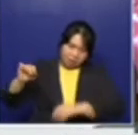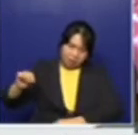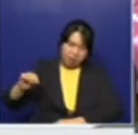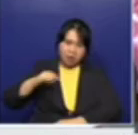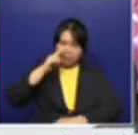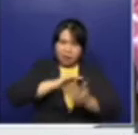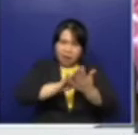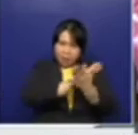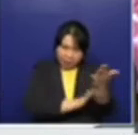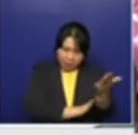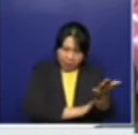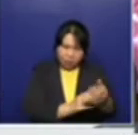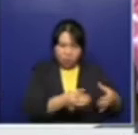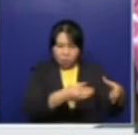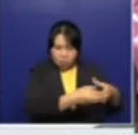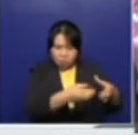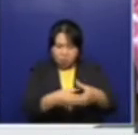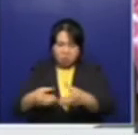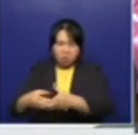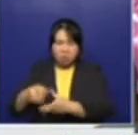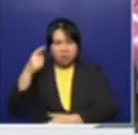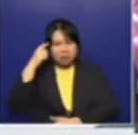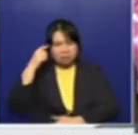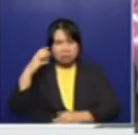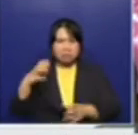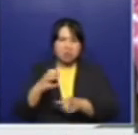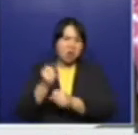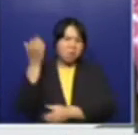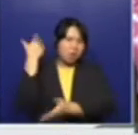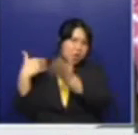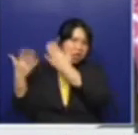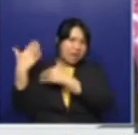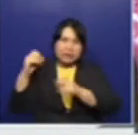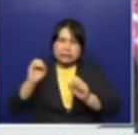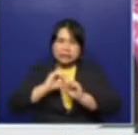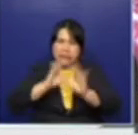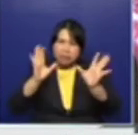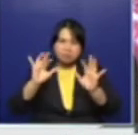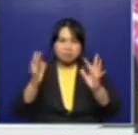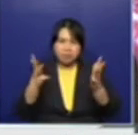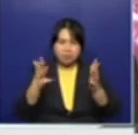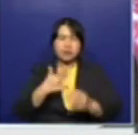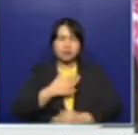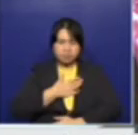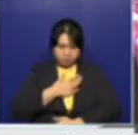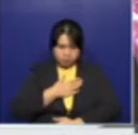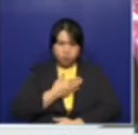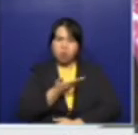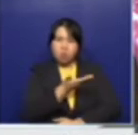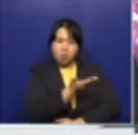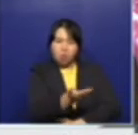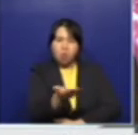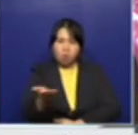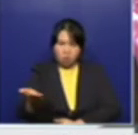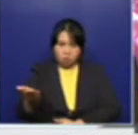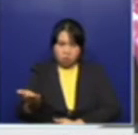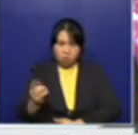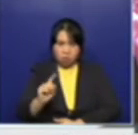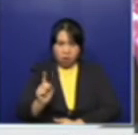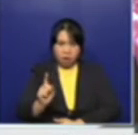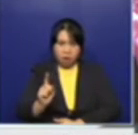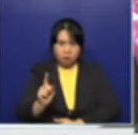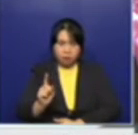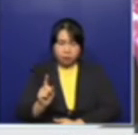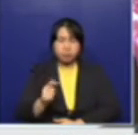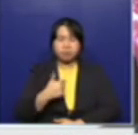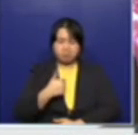กลุ่มคนที่เกี่ยวข้องจะไม่สรุปประวัติศาสตร์ที่จัดเจนผมจึงเรียกร้องไปยังทุกฝ่ายว่าการ